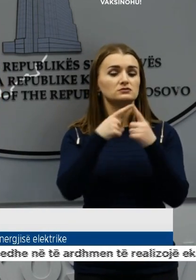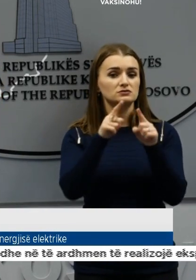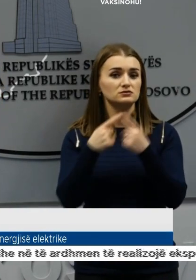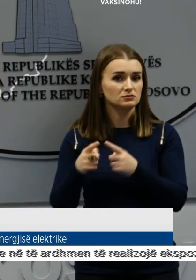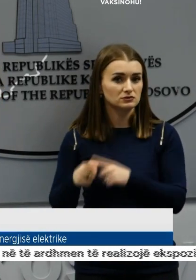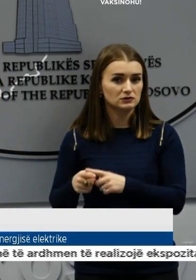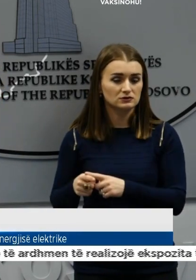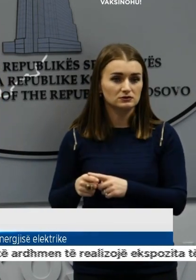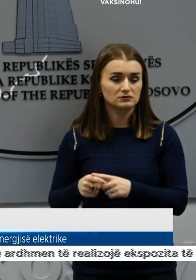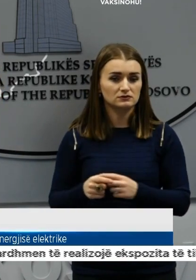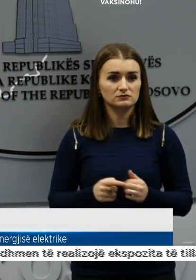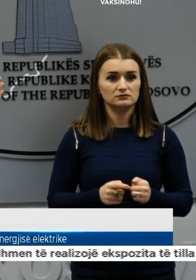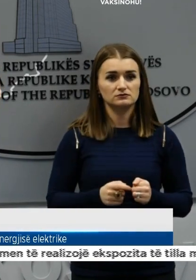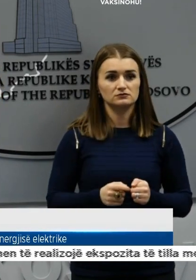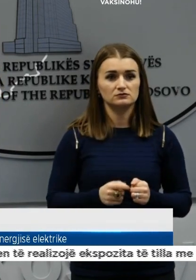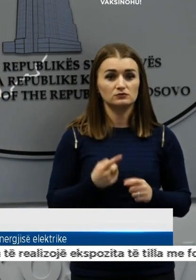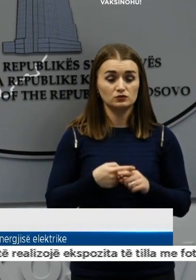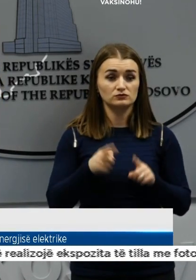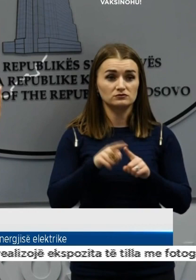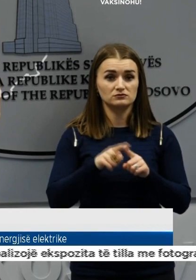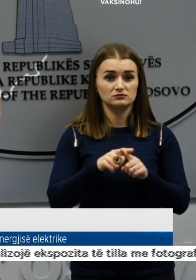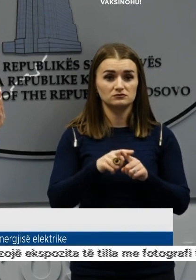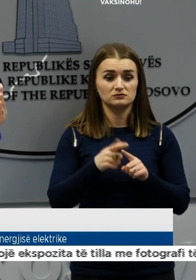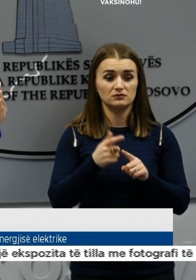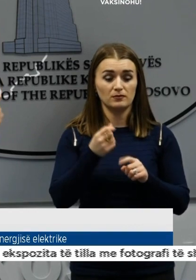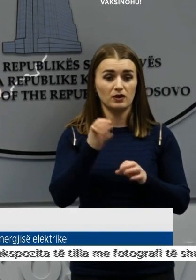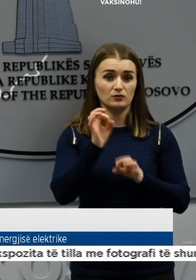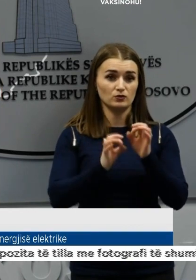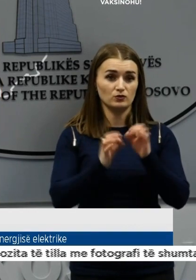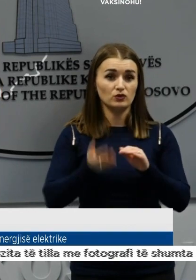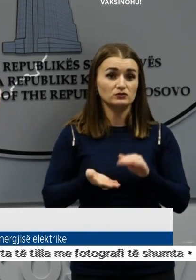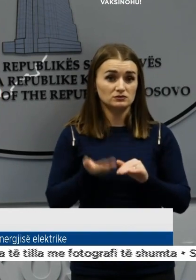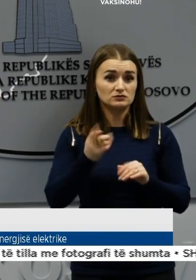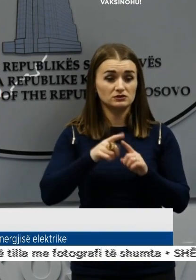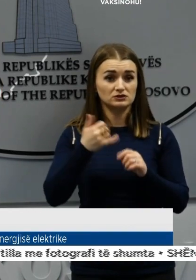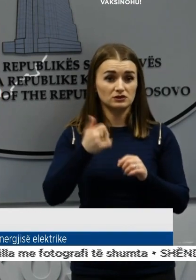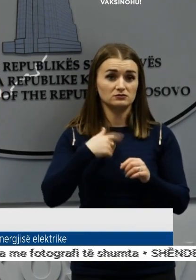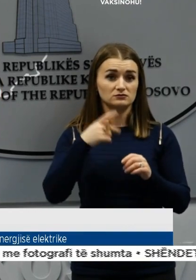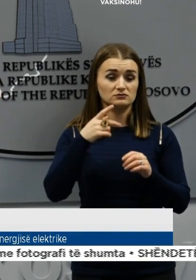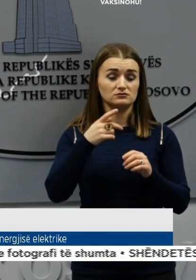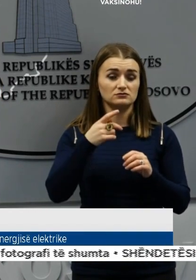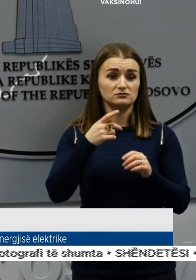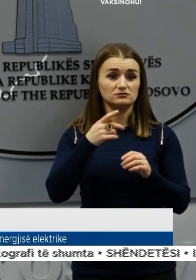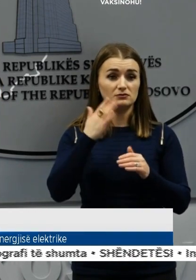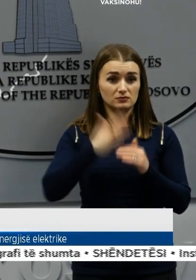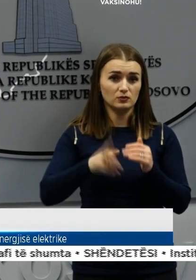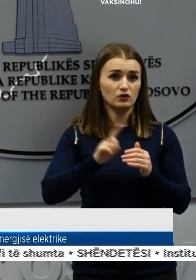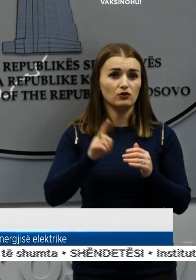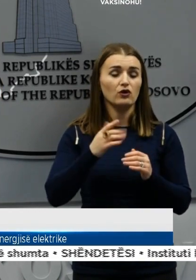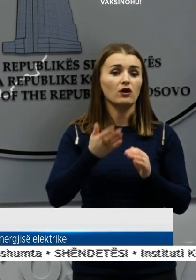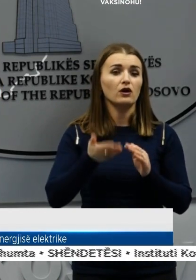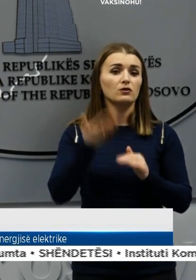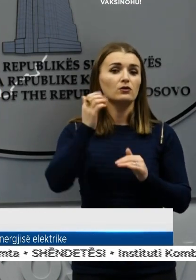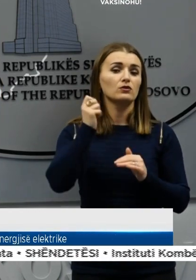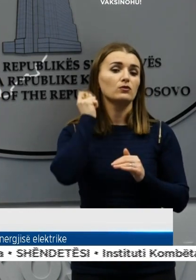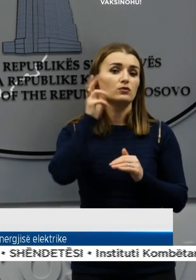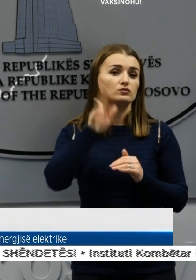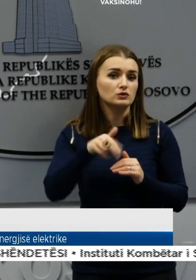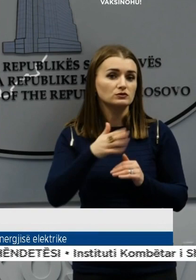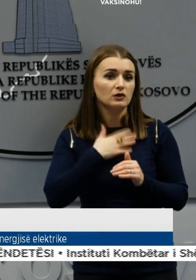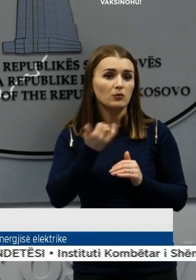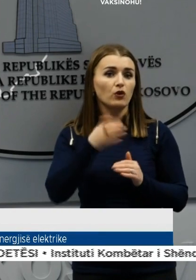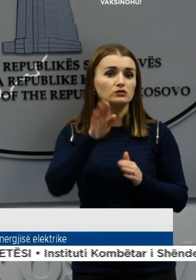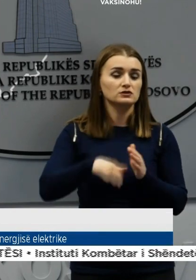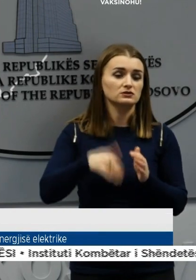ka përfunduar. Do të thonë, ne ndoshta do të përballemi me trend edhe më të madh të rritjes së çmimeve gjatë ditëve dhe gjatë javëve në vijim, nuk mund ta